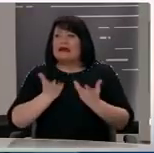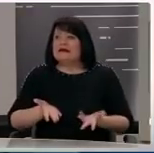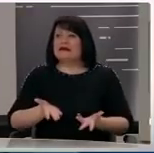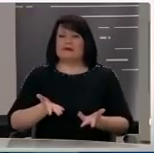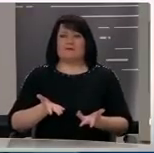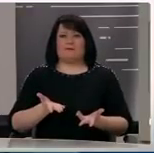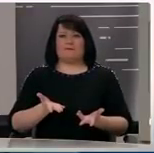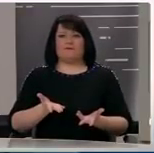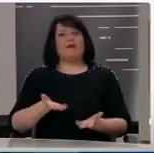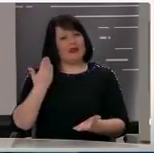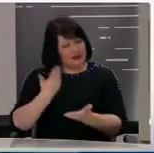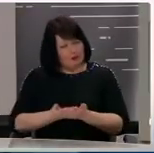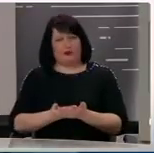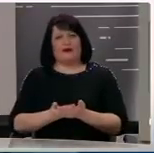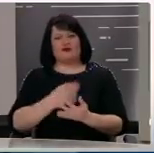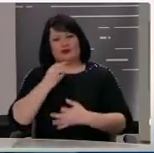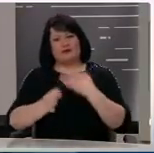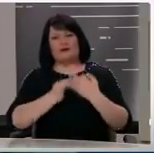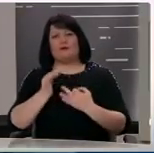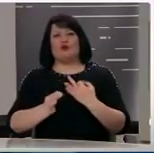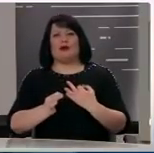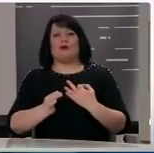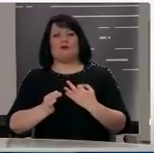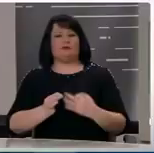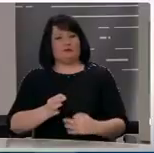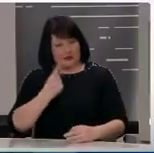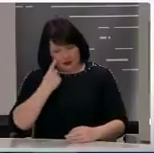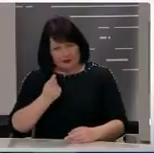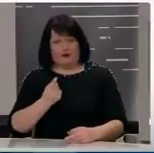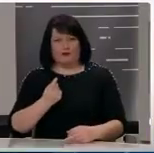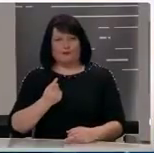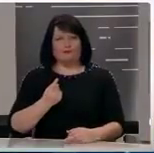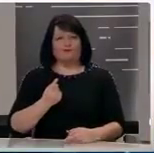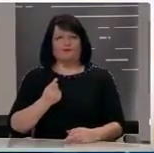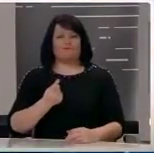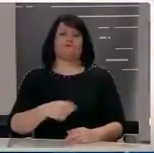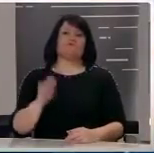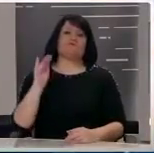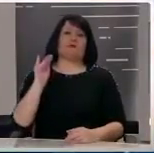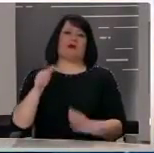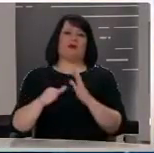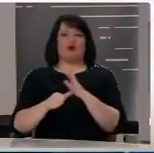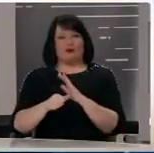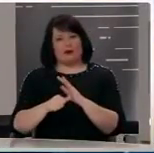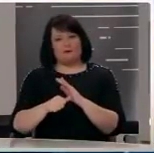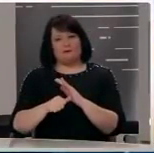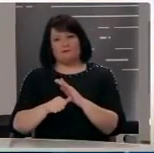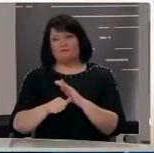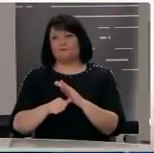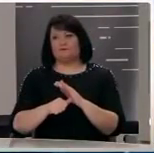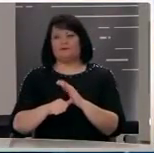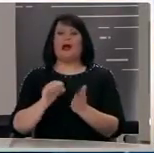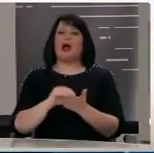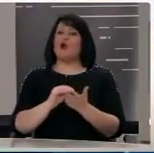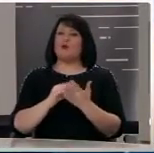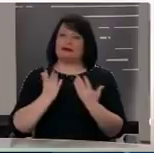Και θα αποδείξω τα λεγόμενα. Κύριε Πρόεδρε, έγινε και κάτι